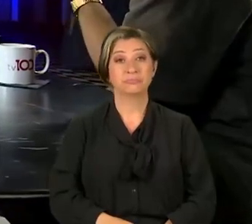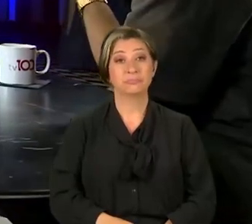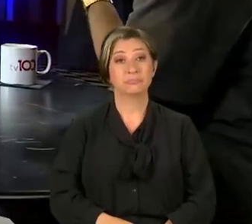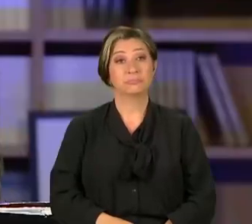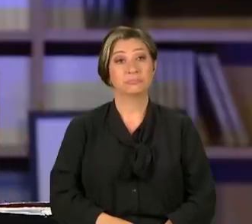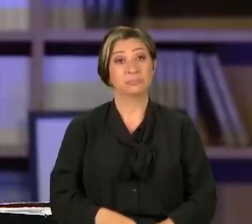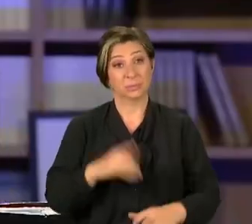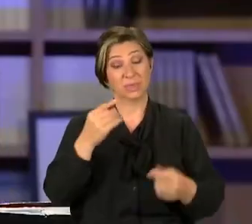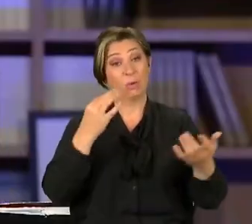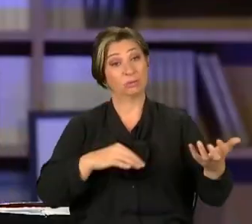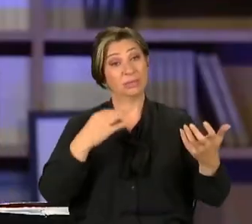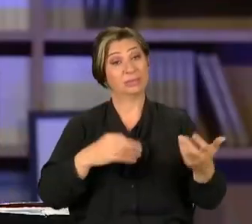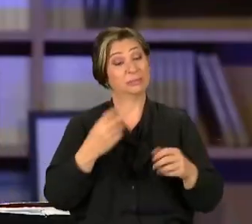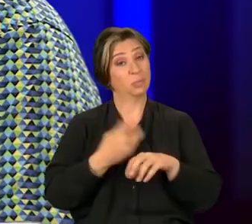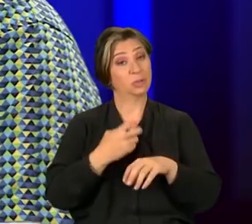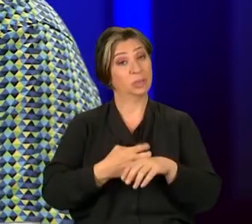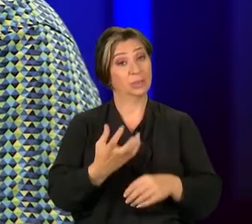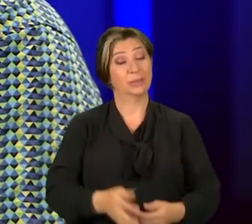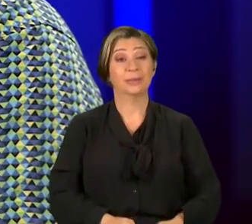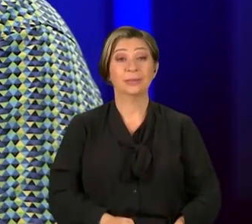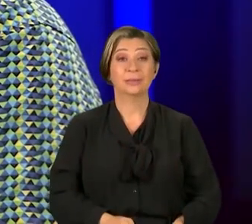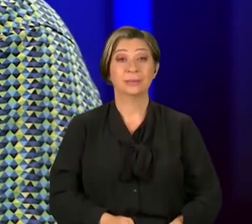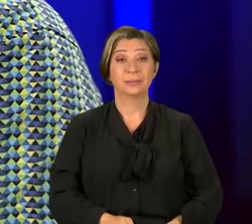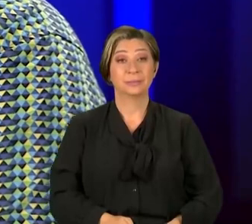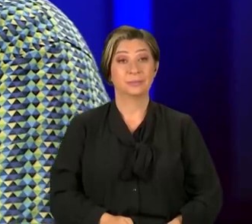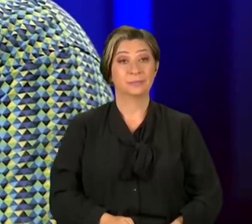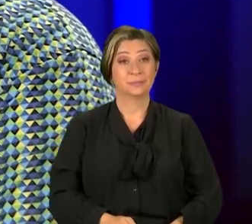Ozan İyi ozansınız maşallah maşallah